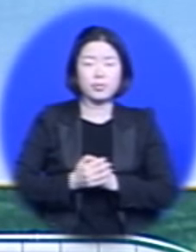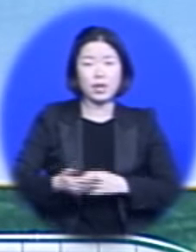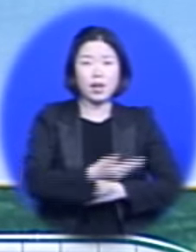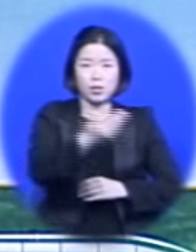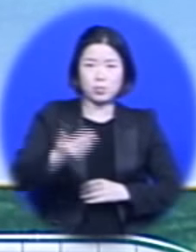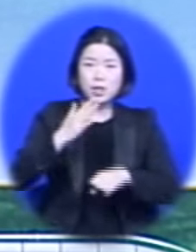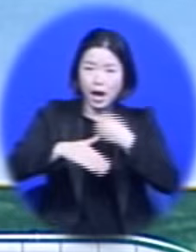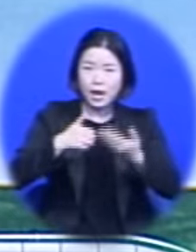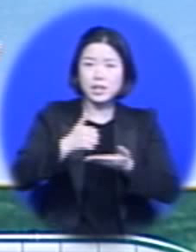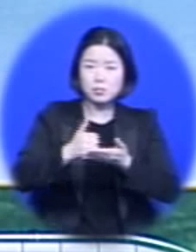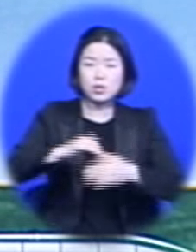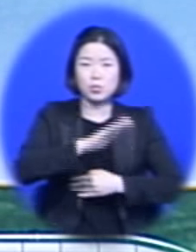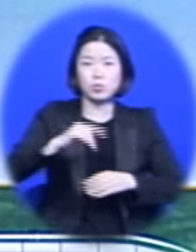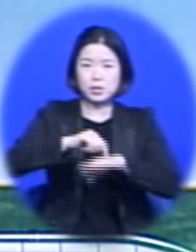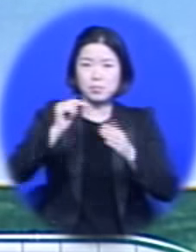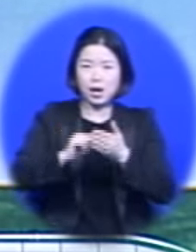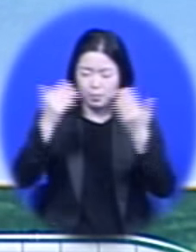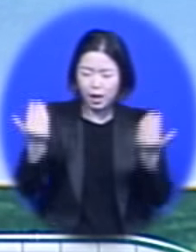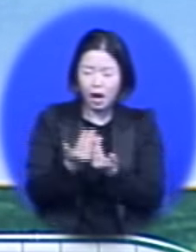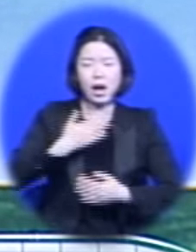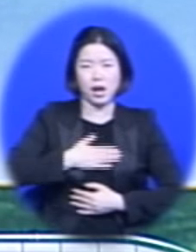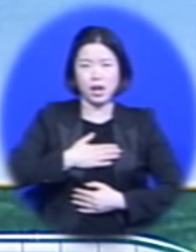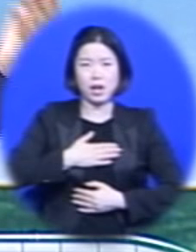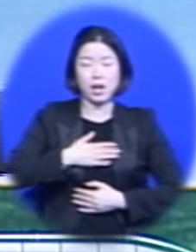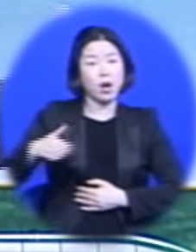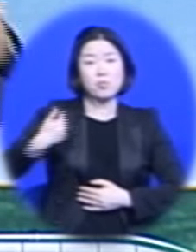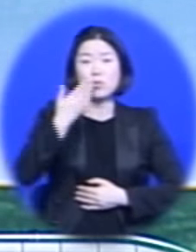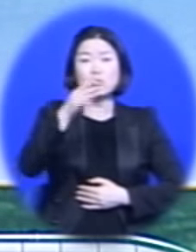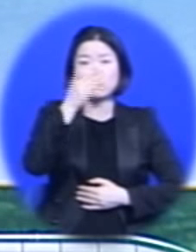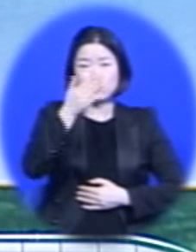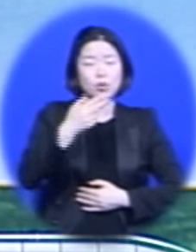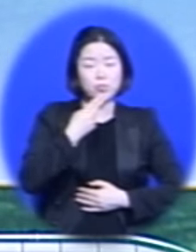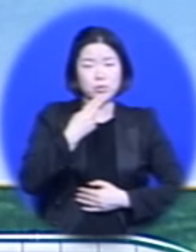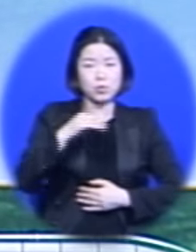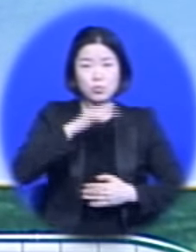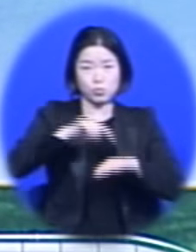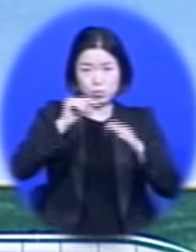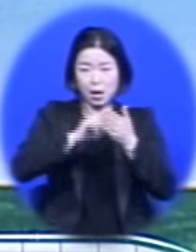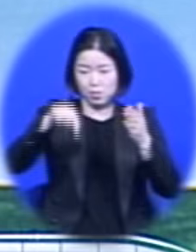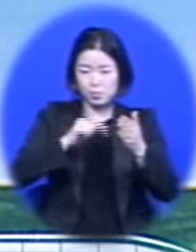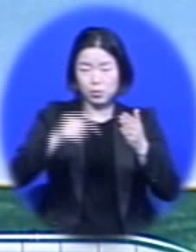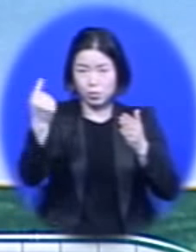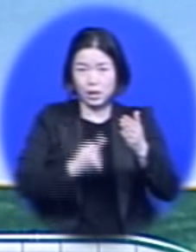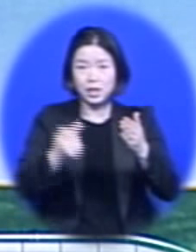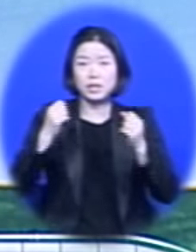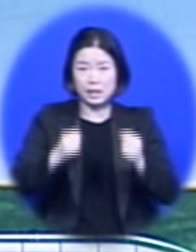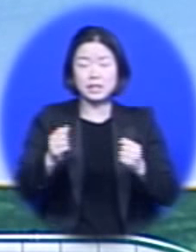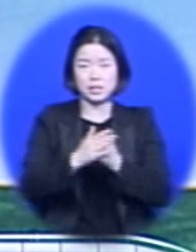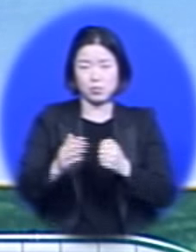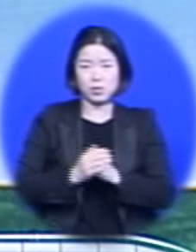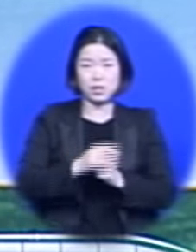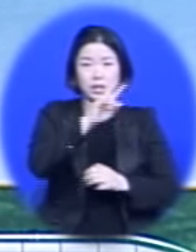여러분, 하나님은 우리 마음을 다 아십니다. 모르실 수가 없지요. 우리 마음에 와 계시니까.